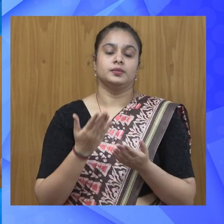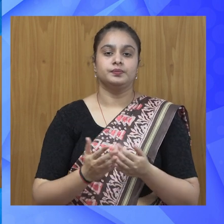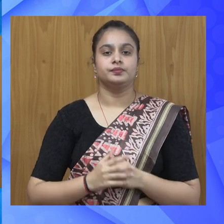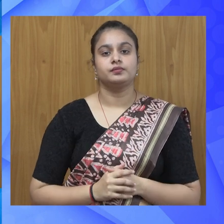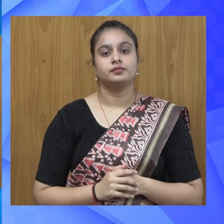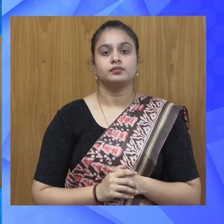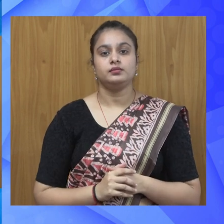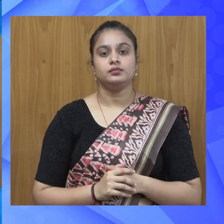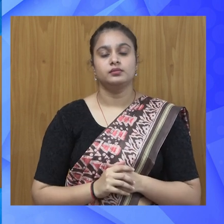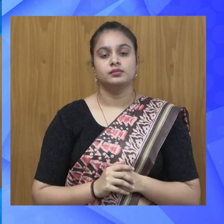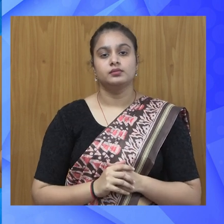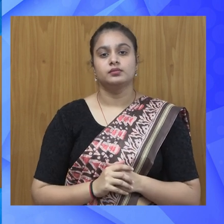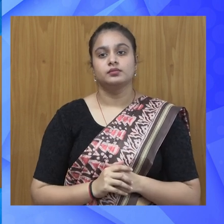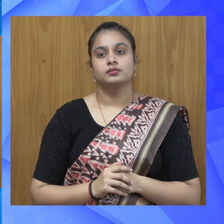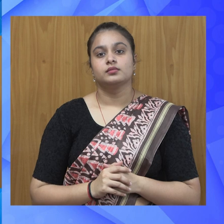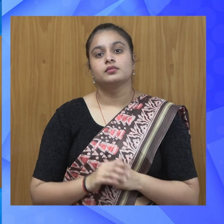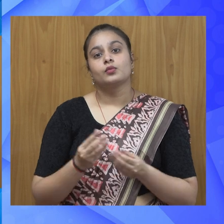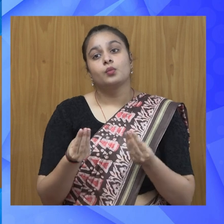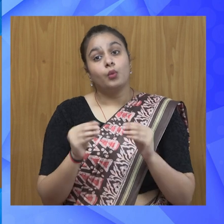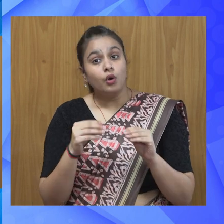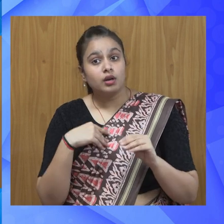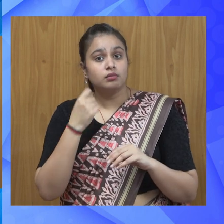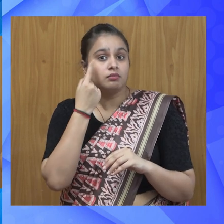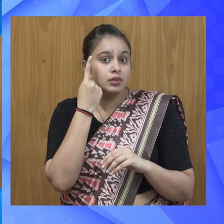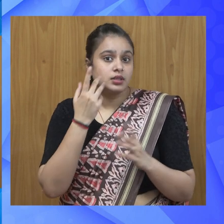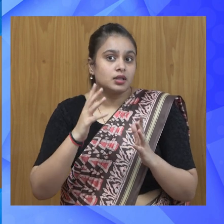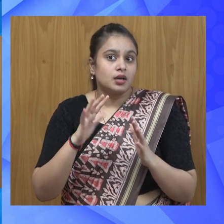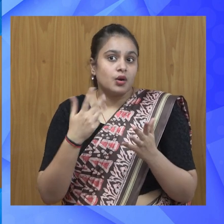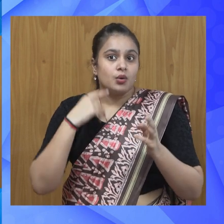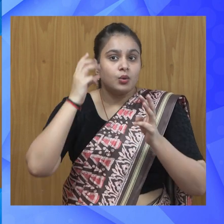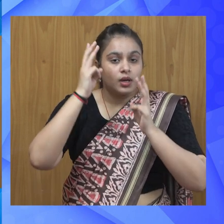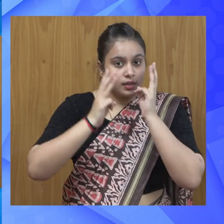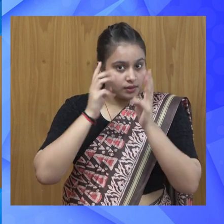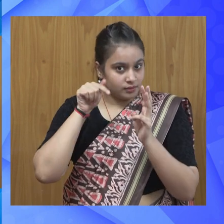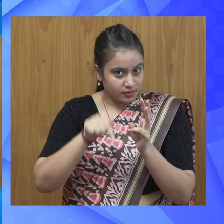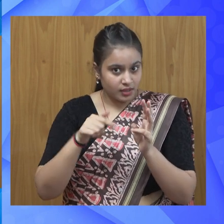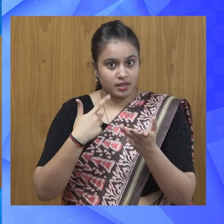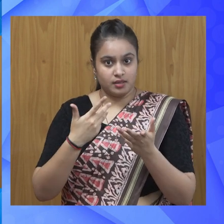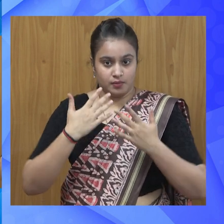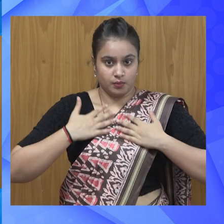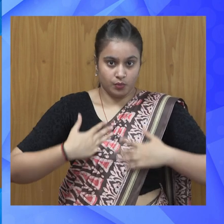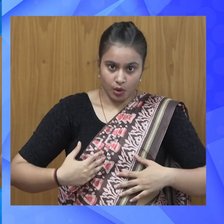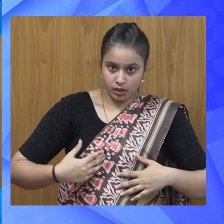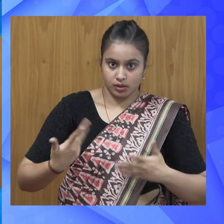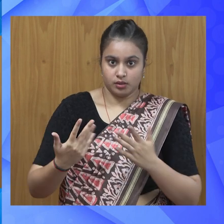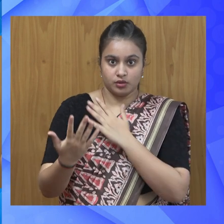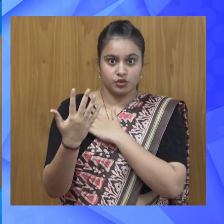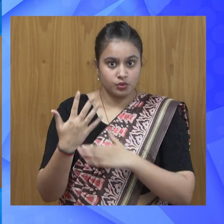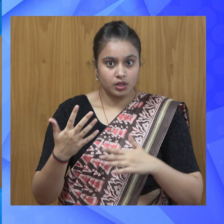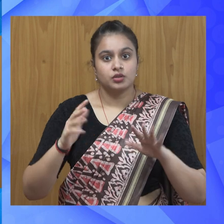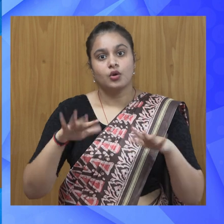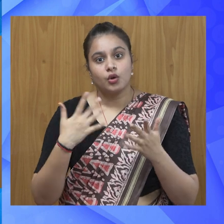है। तो और अगर समझे तो एक प्रकार से तनाव जो है भावनात्मक और शारीरिक प्रतिक्रिया